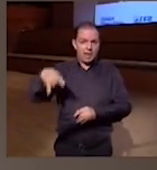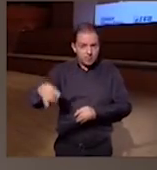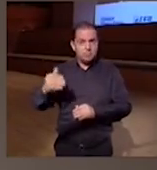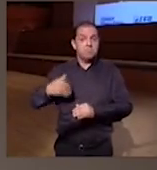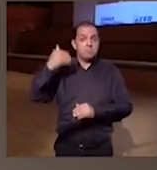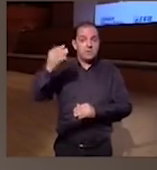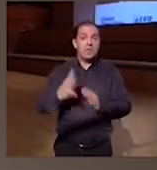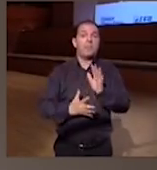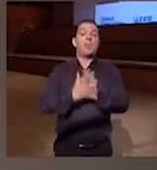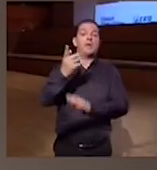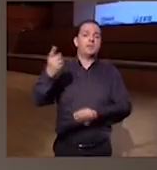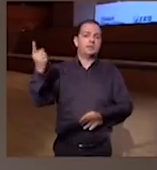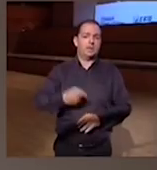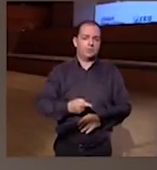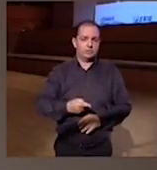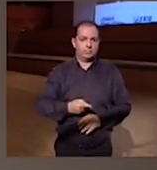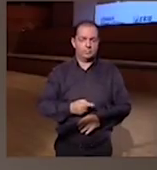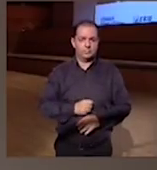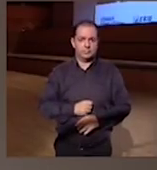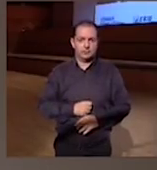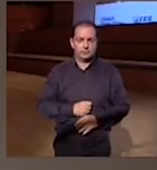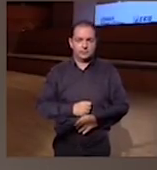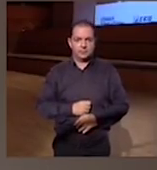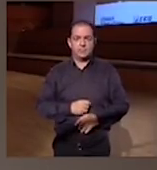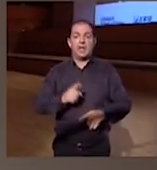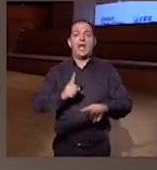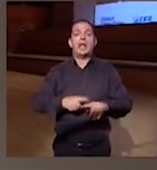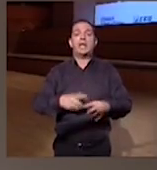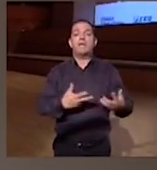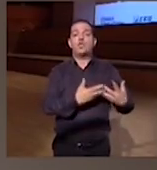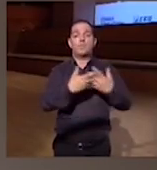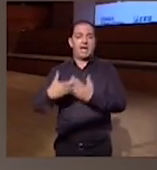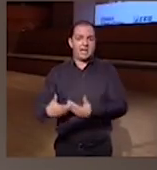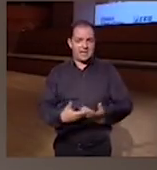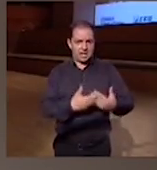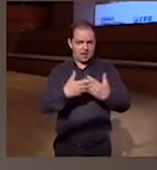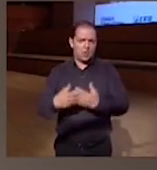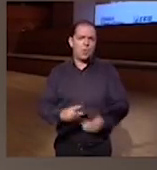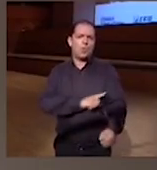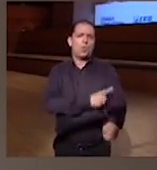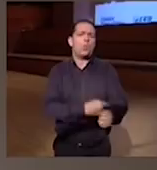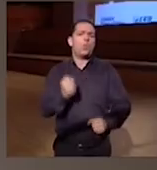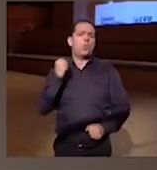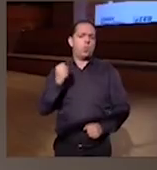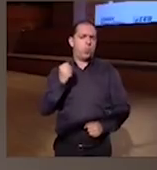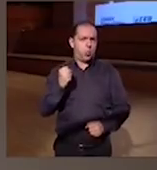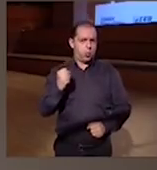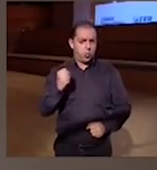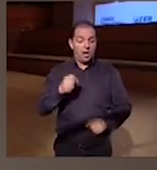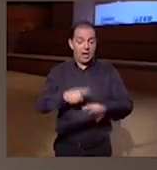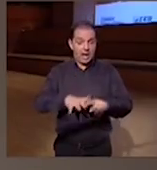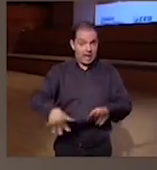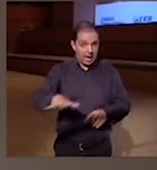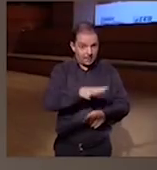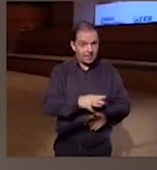μεσοπρόθεσμο ορίζοντα. Η ελληνική βιομηχανία είναι παραδοσιακά ισχυρή στον ελλαδικό αλλά και